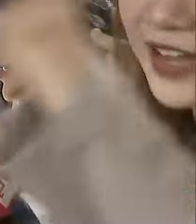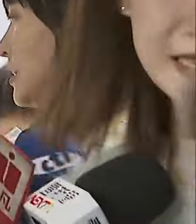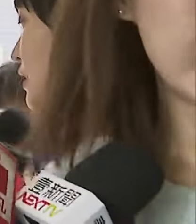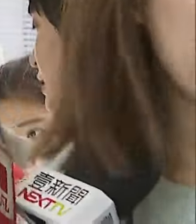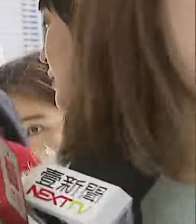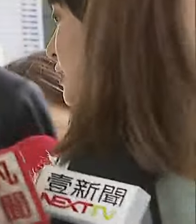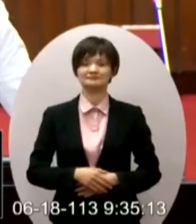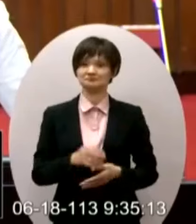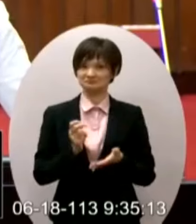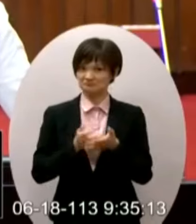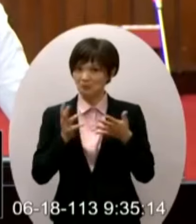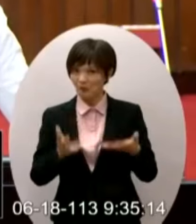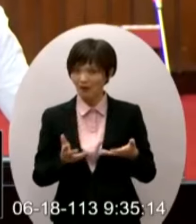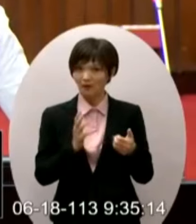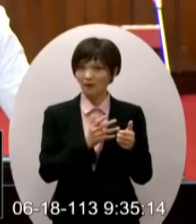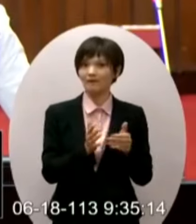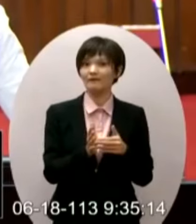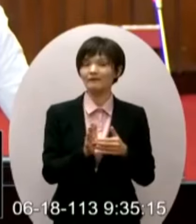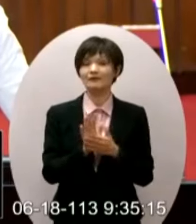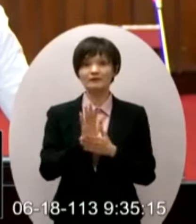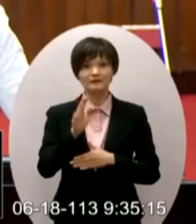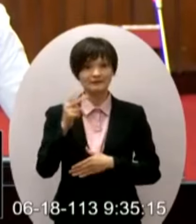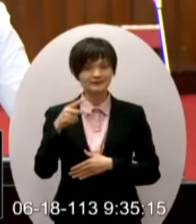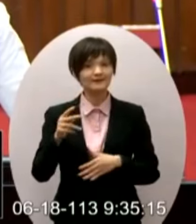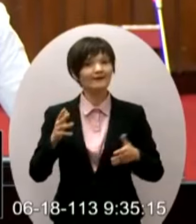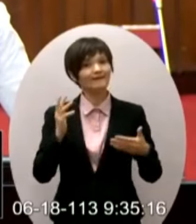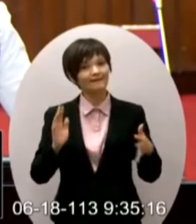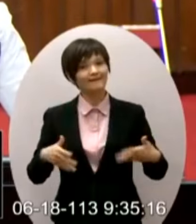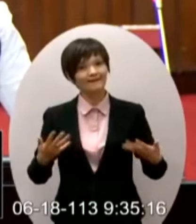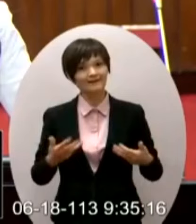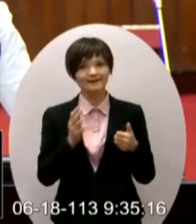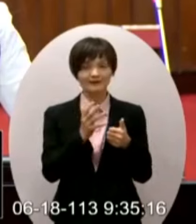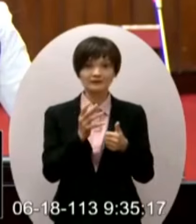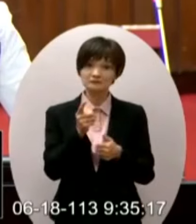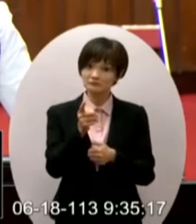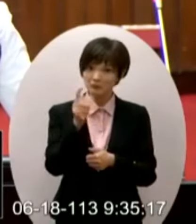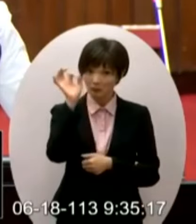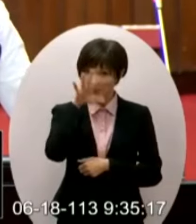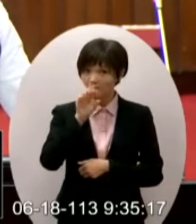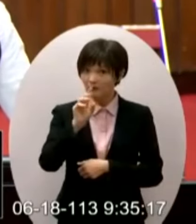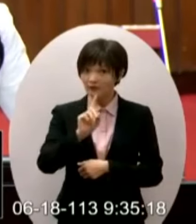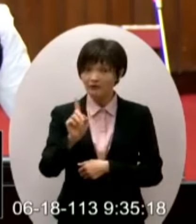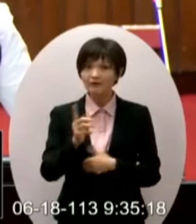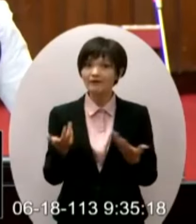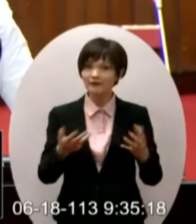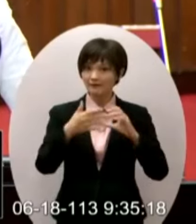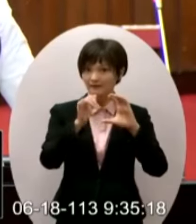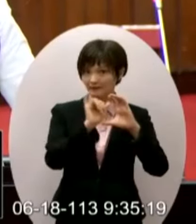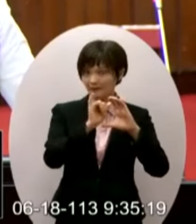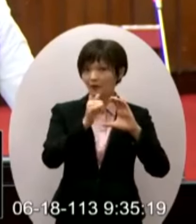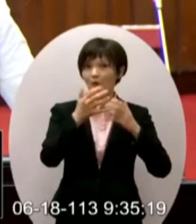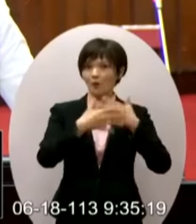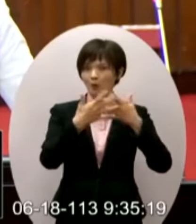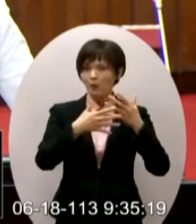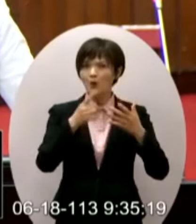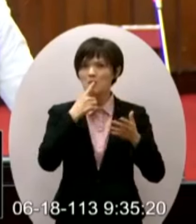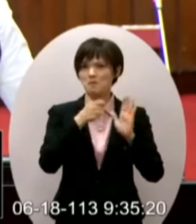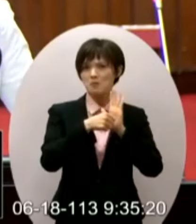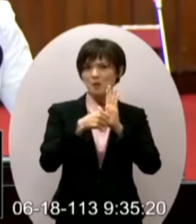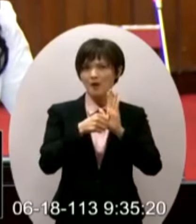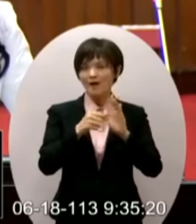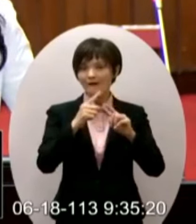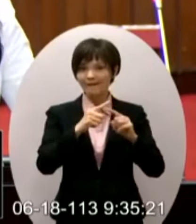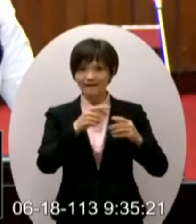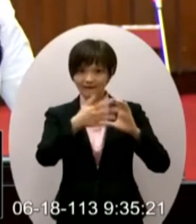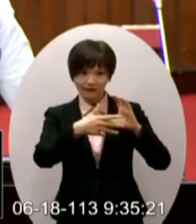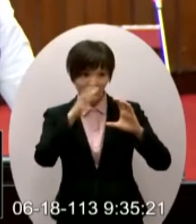们。 谢谢院长。有没有看过所谓网红影片？你认识哪些网红？因